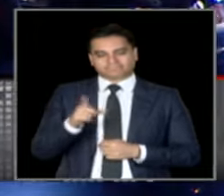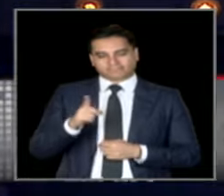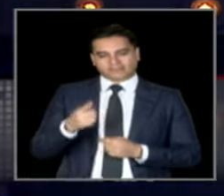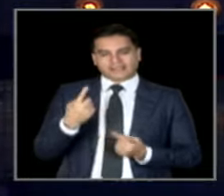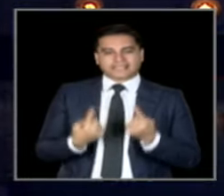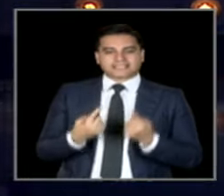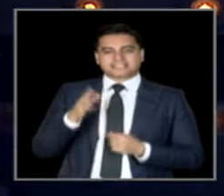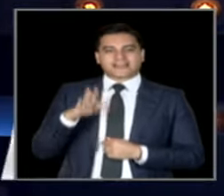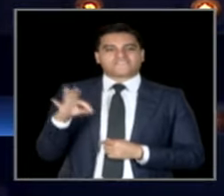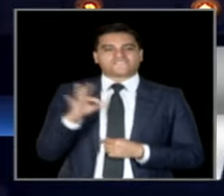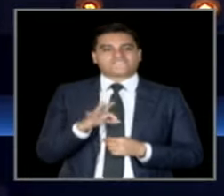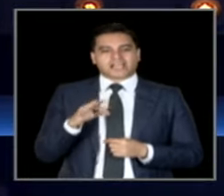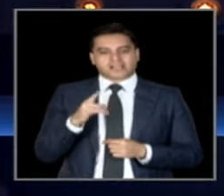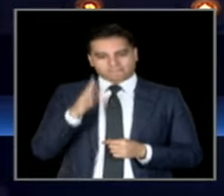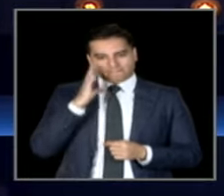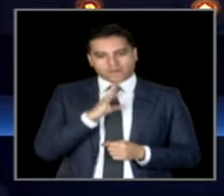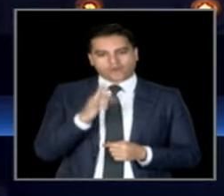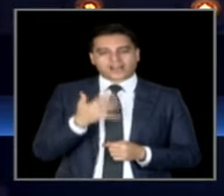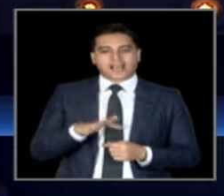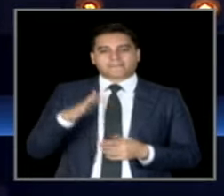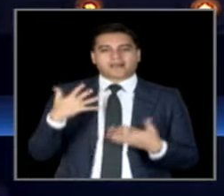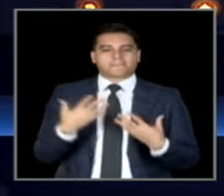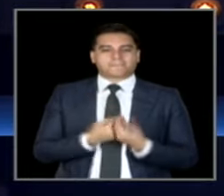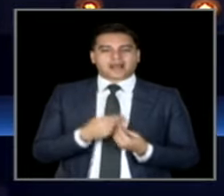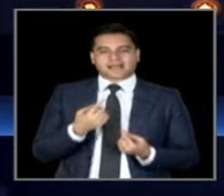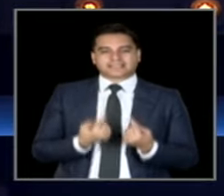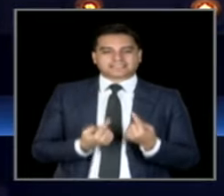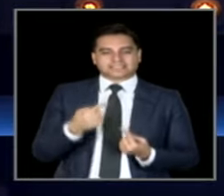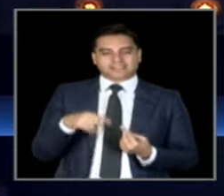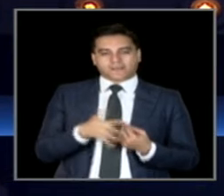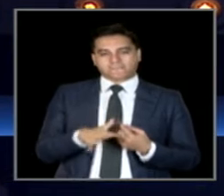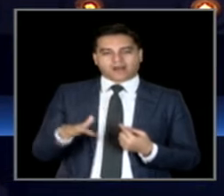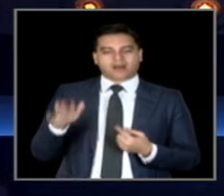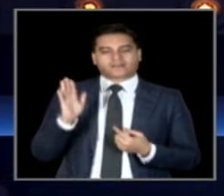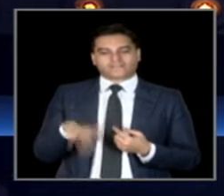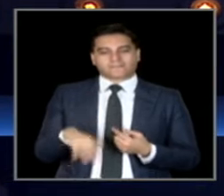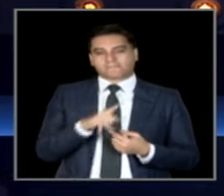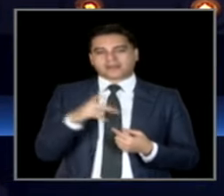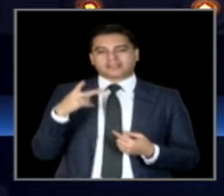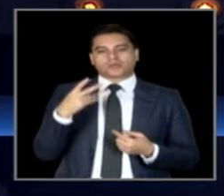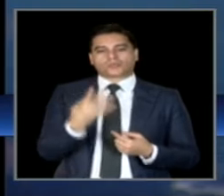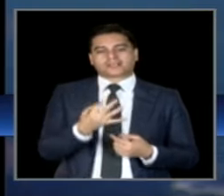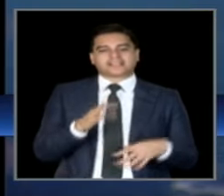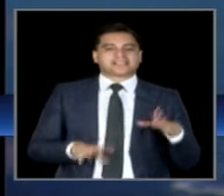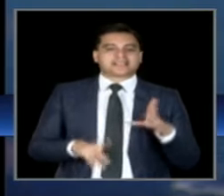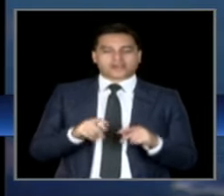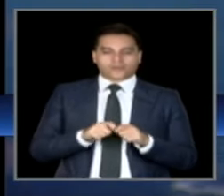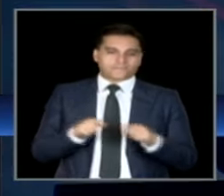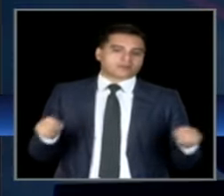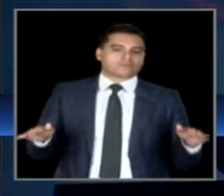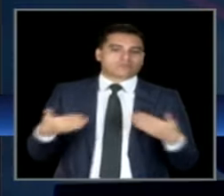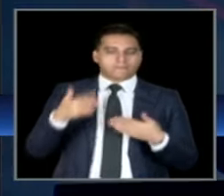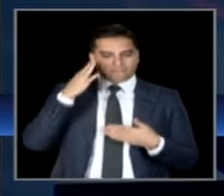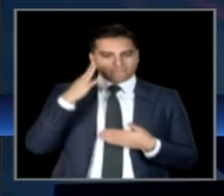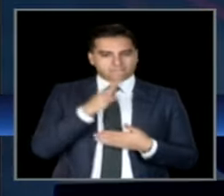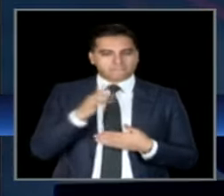جزيرة بركانية مساحتها 132 كيلومتر مربع، ترتفع عن